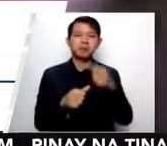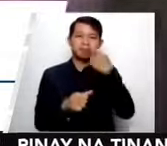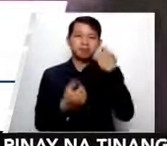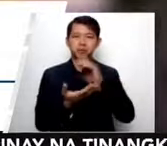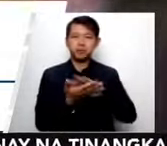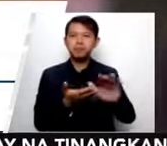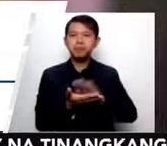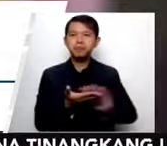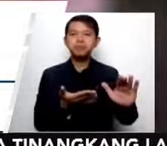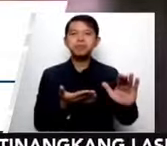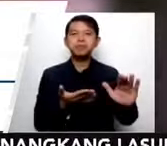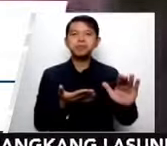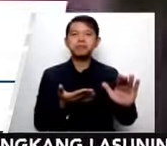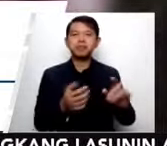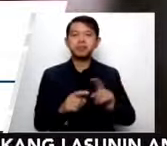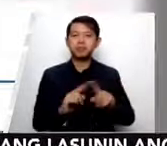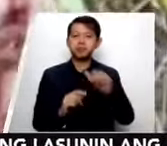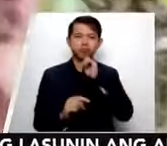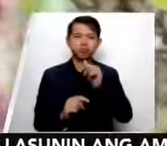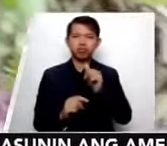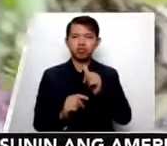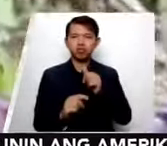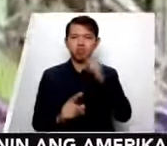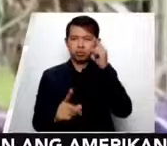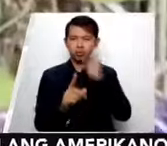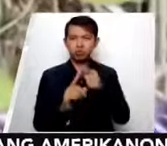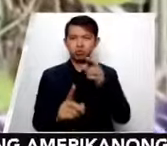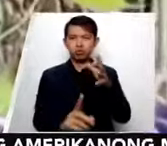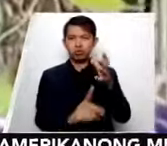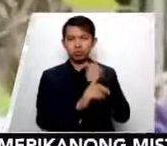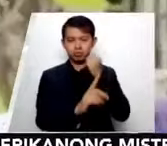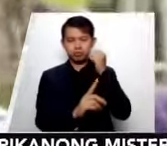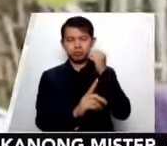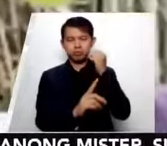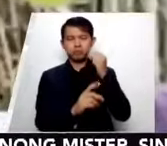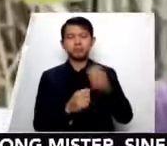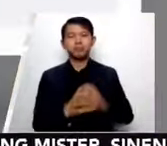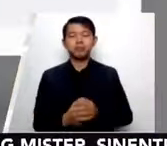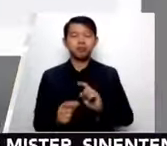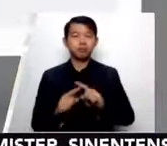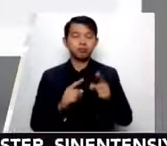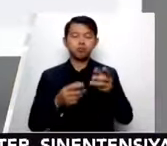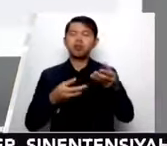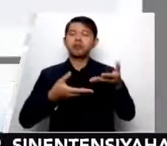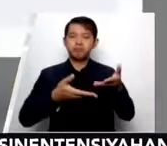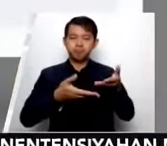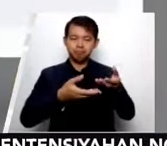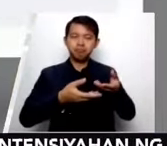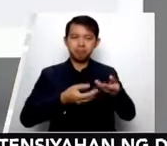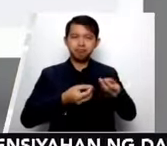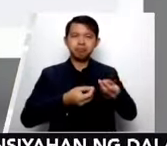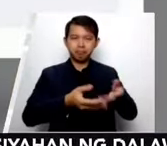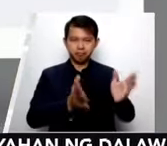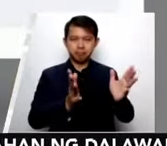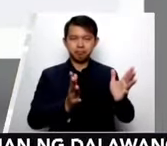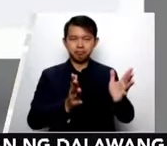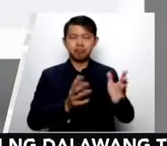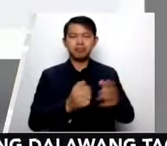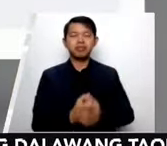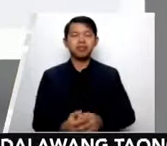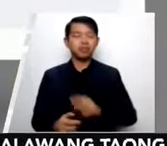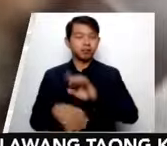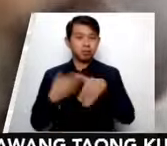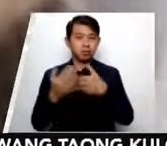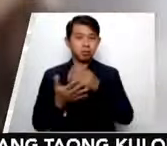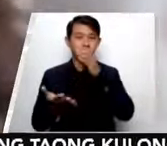half hour ma'am na-transfer na siya pinakawalan na rin daw nila ang mga tarsher nabasa na rin daw niya ang mga komento sa social